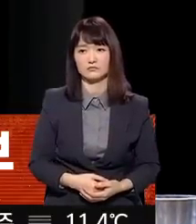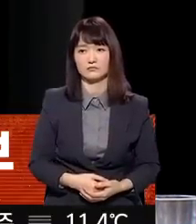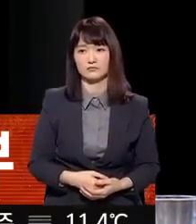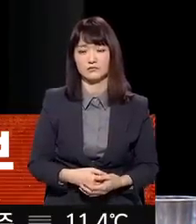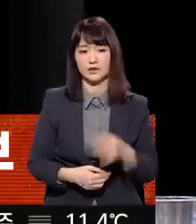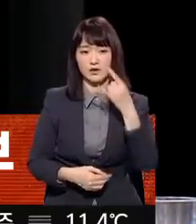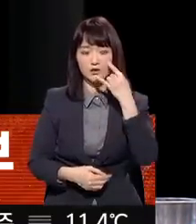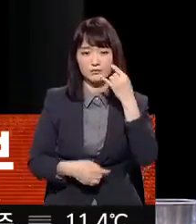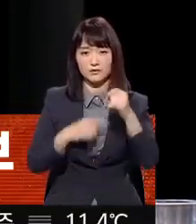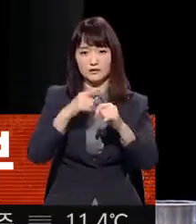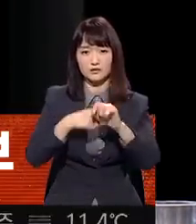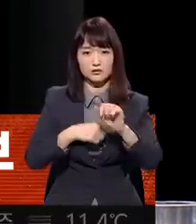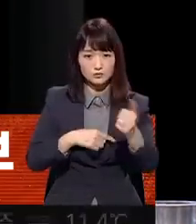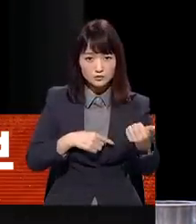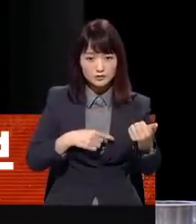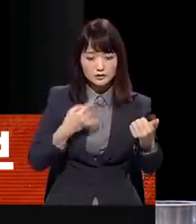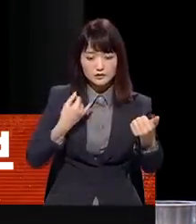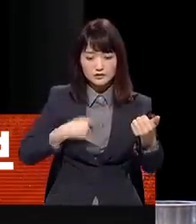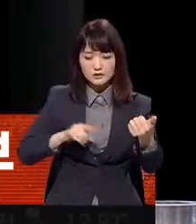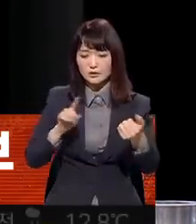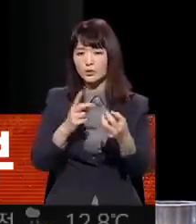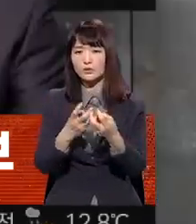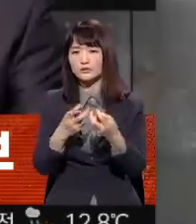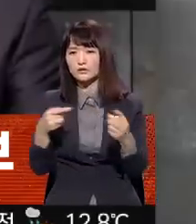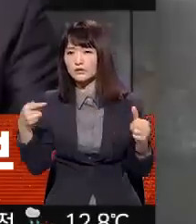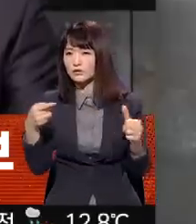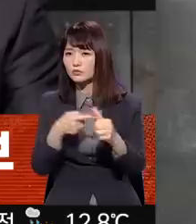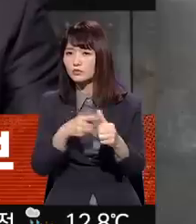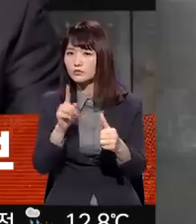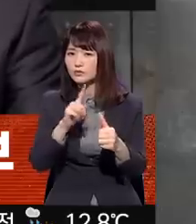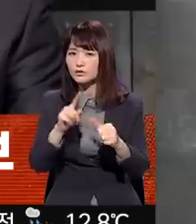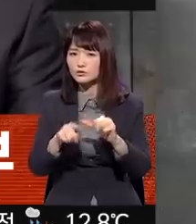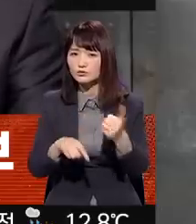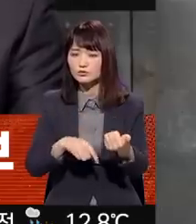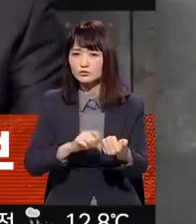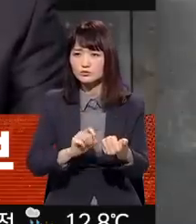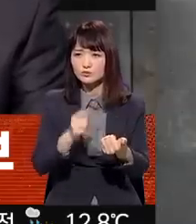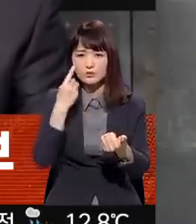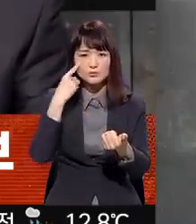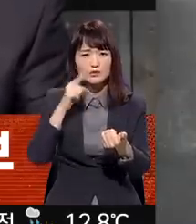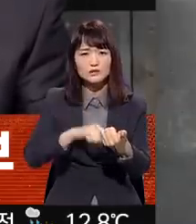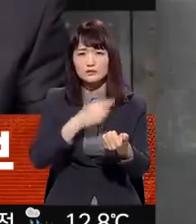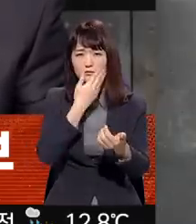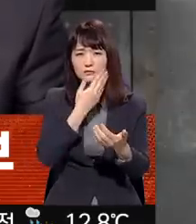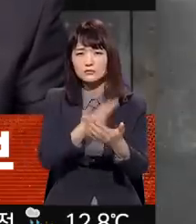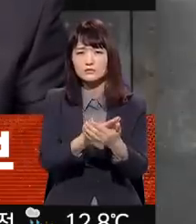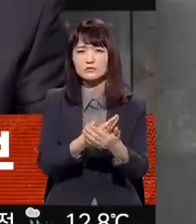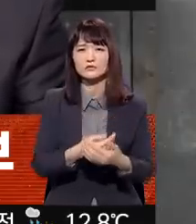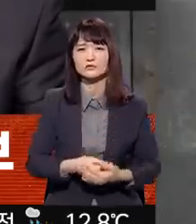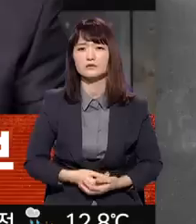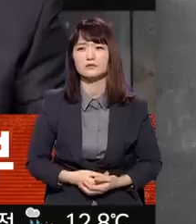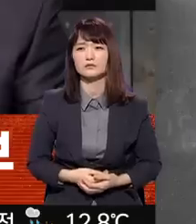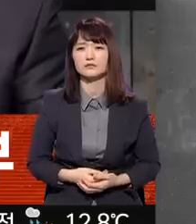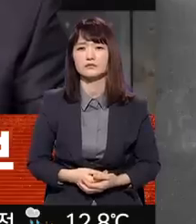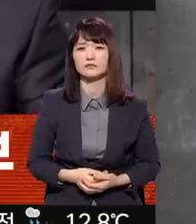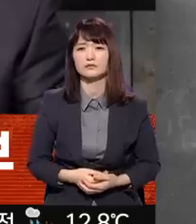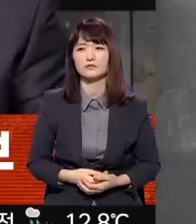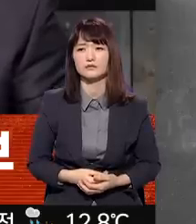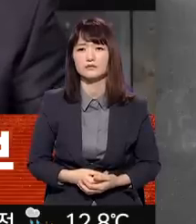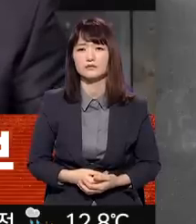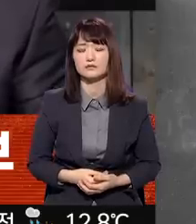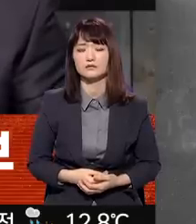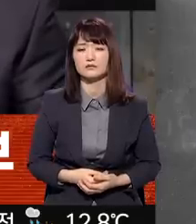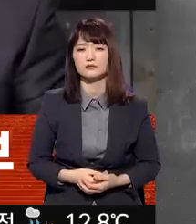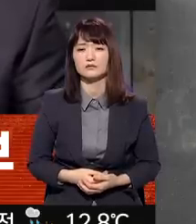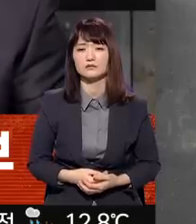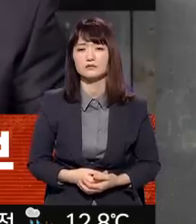건지 아니면 또 이 딸이 뭐 어떻게 했는지 이거 좀 사인을 밝히는 것도 중요한 거 아닙니까? 사인이 밝히는 게 중요한데요. 그 모녀,